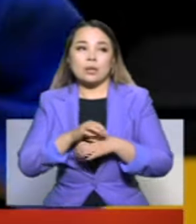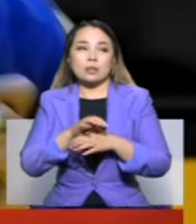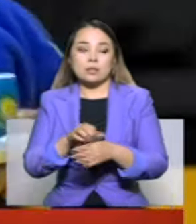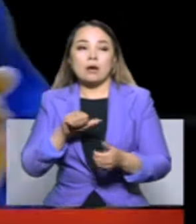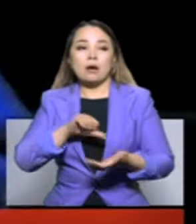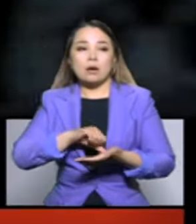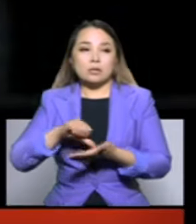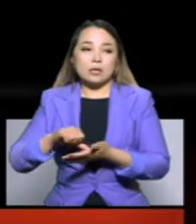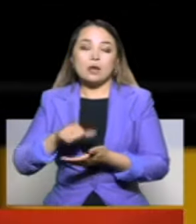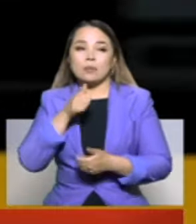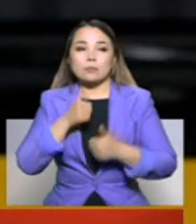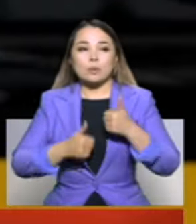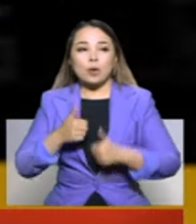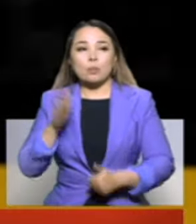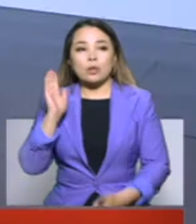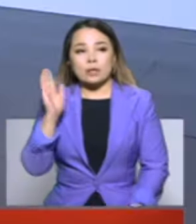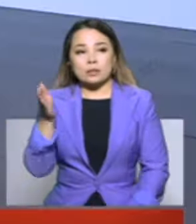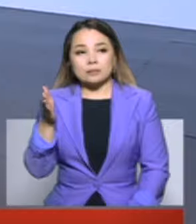сынайды.